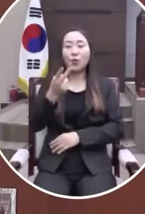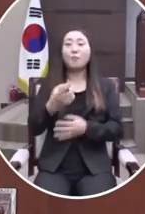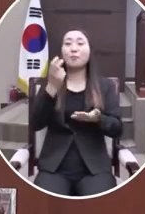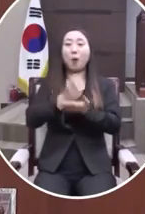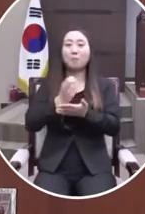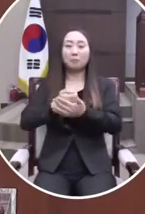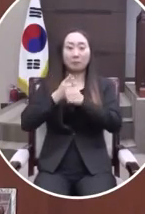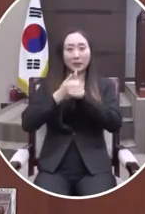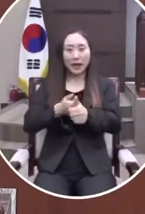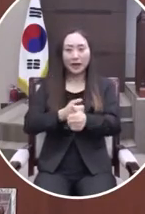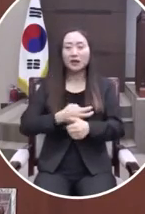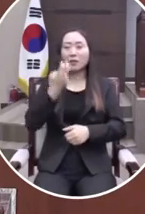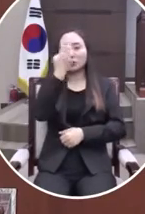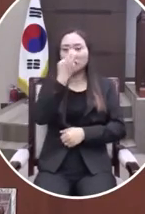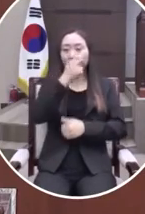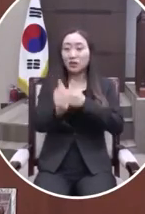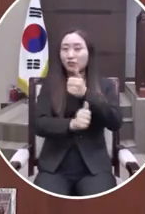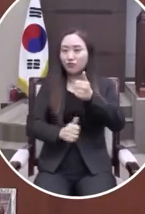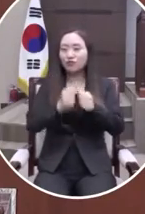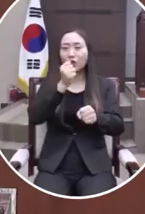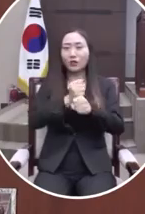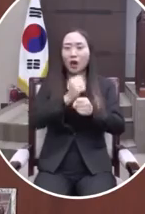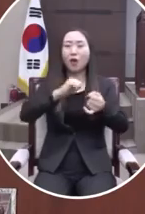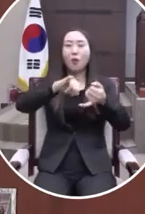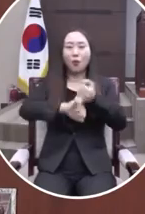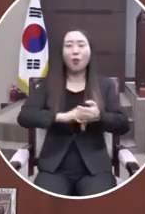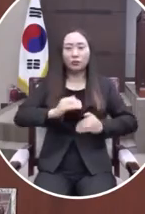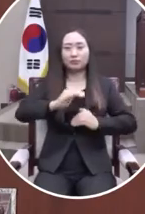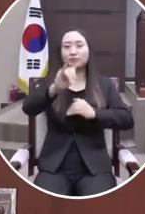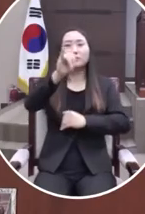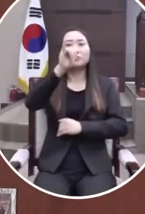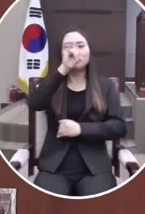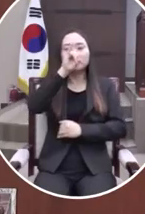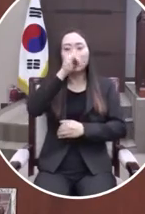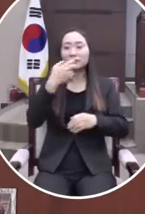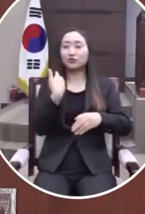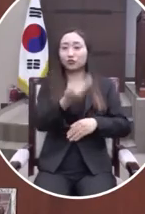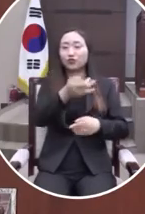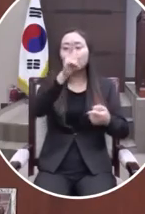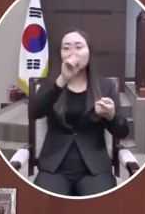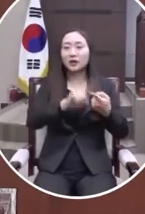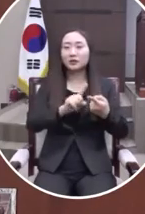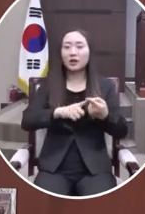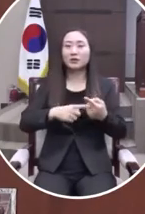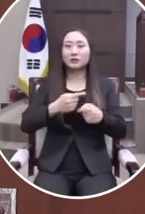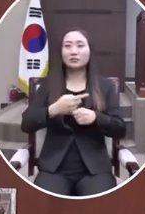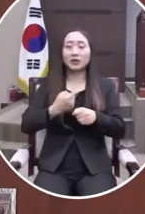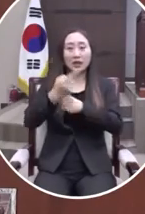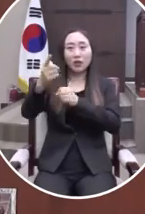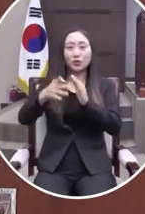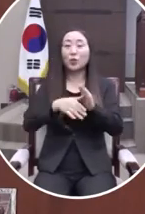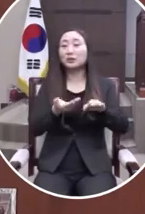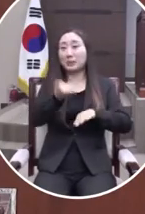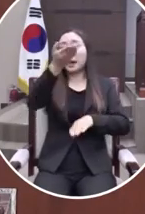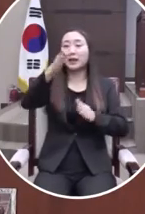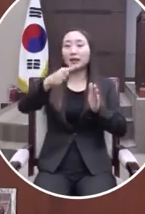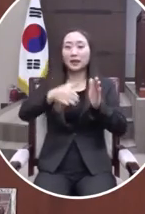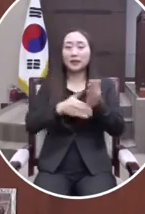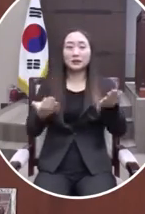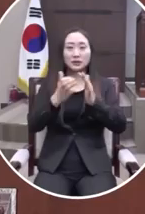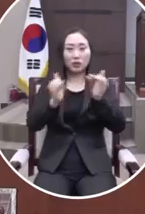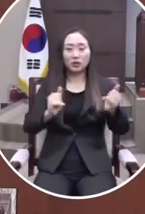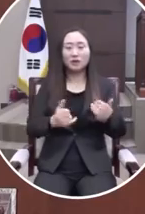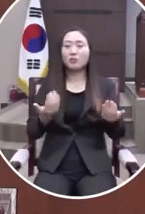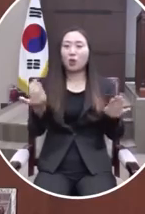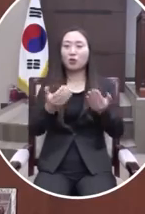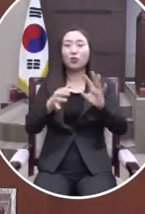근거에 심의위원회 등 절차를 반드시 지켜서 포상할 것과 22년 상반기 내에 직원들,